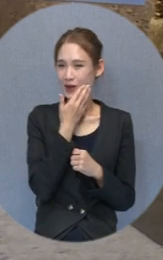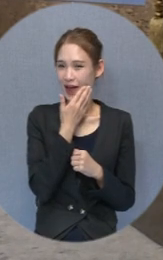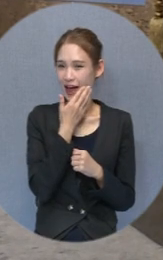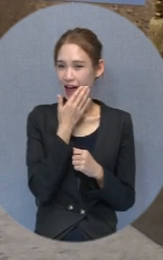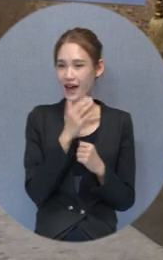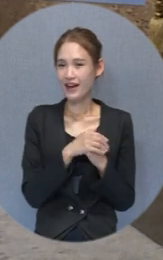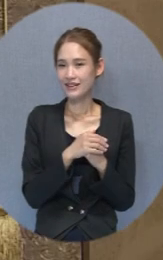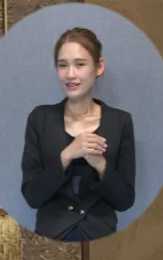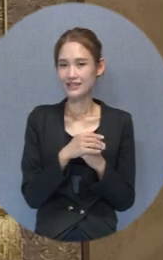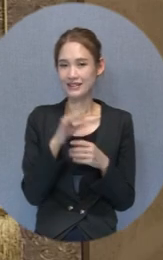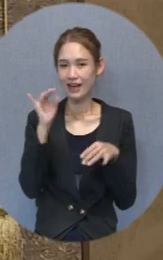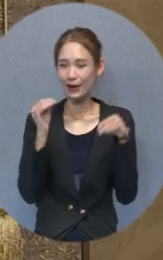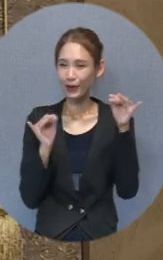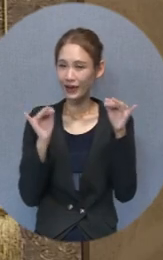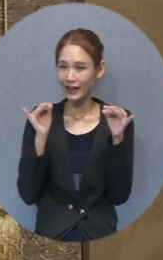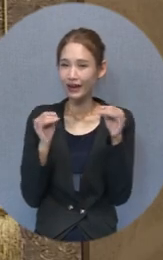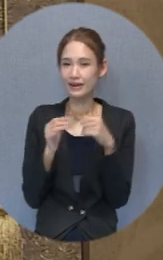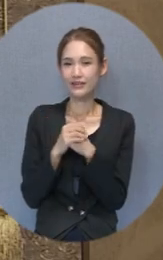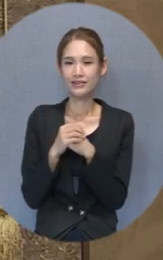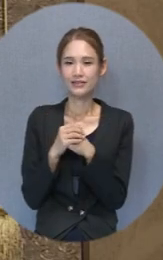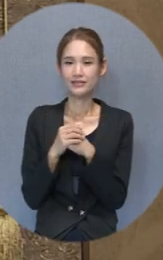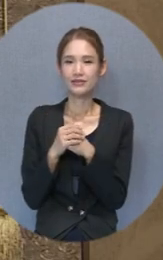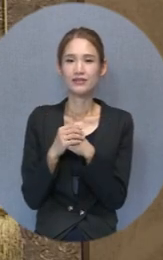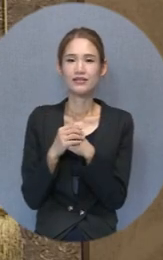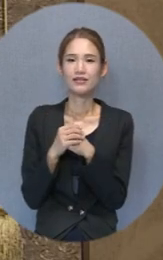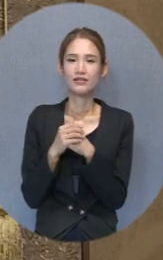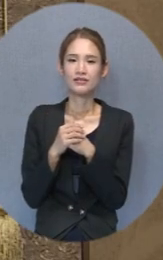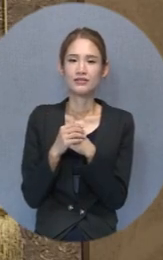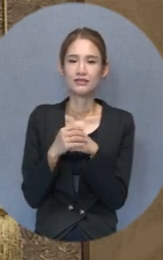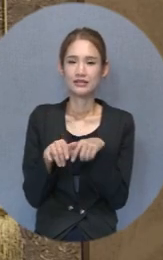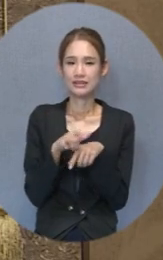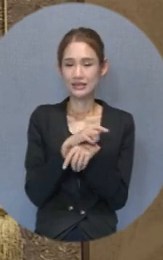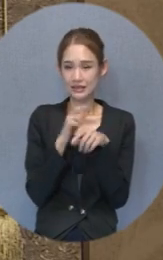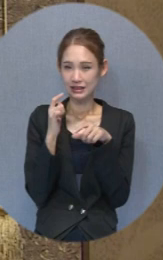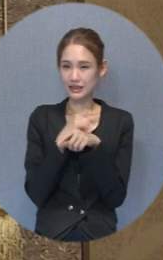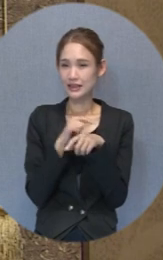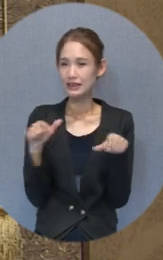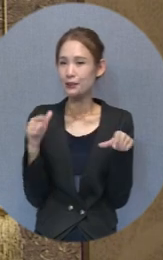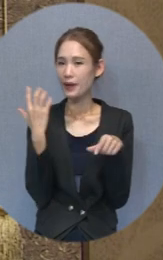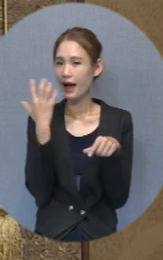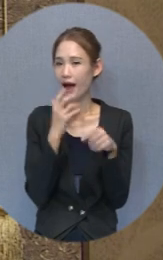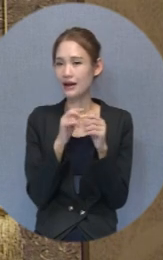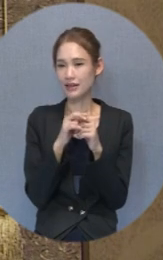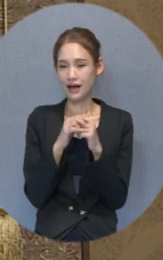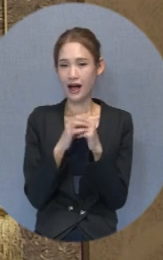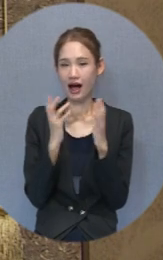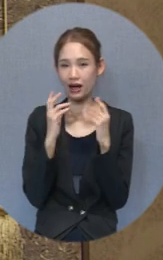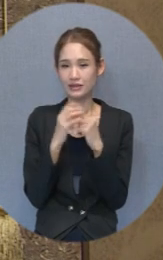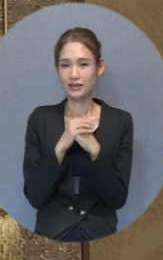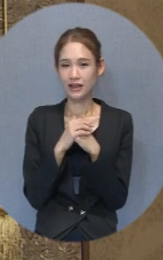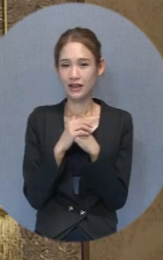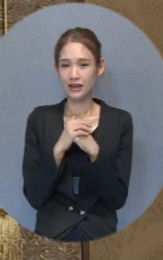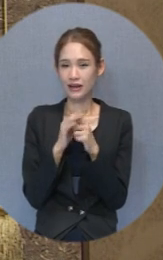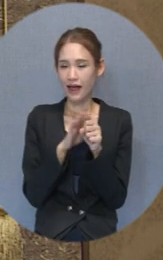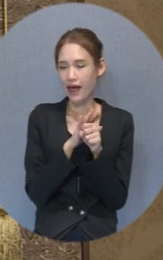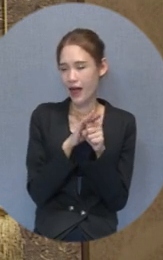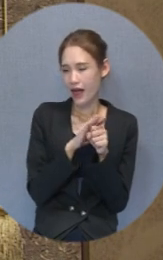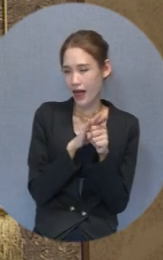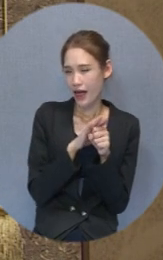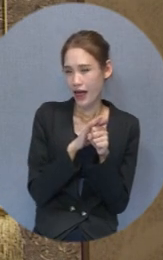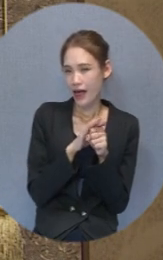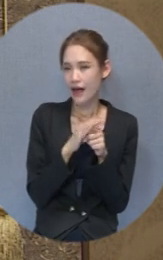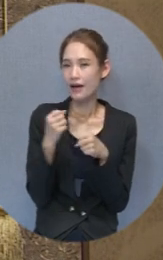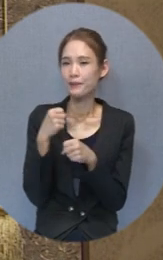이건 인형인데요. 네. 그 일반 비시각장애 아동들은 처음에 네. 애착 형성할 때 가장 많이 접하는